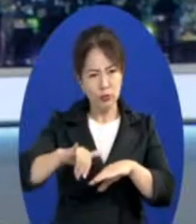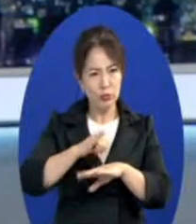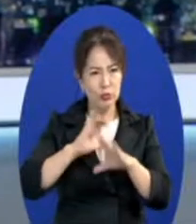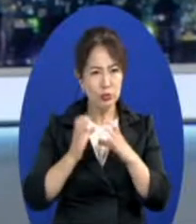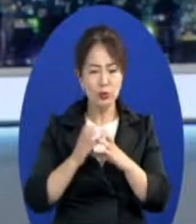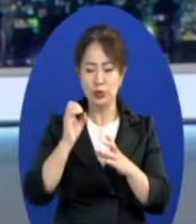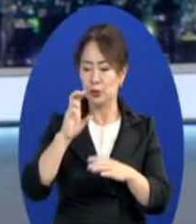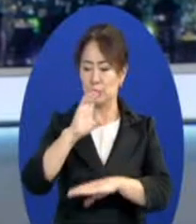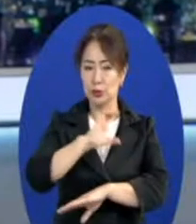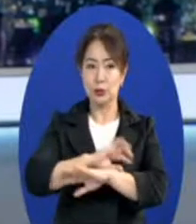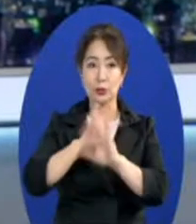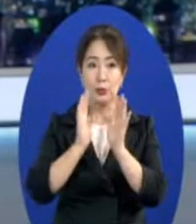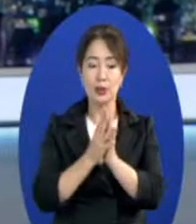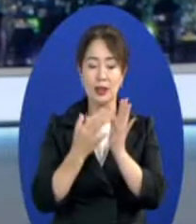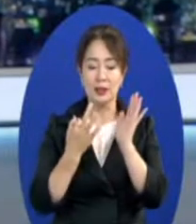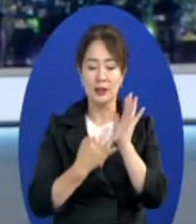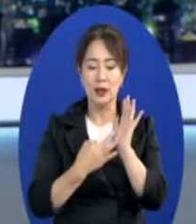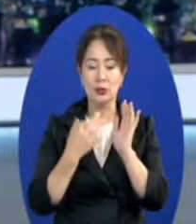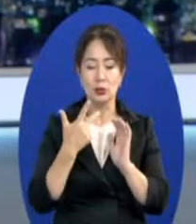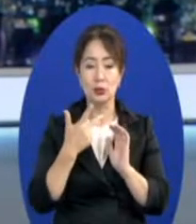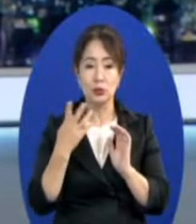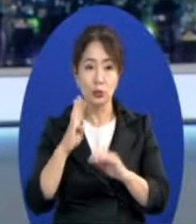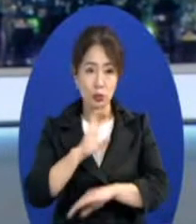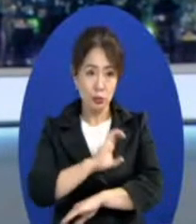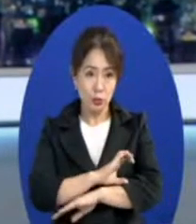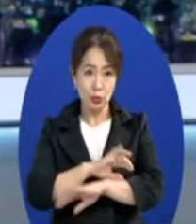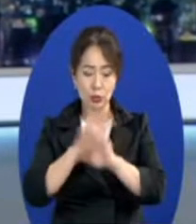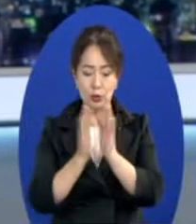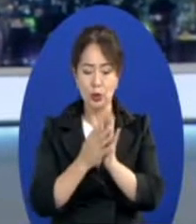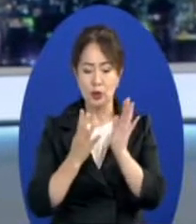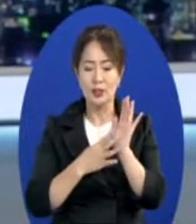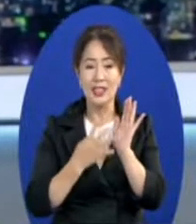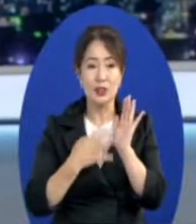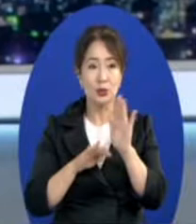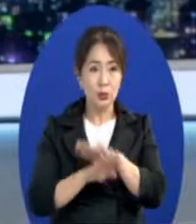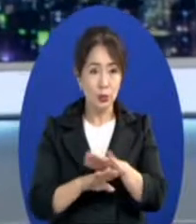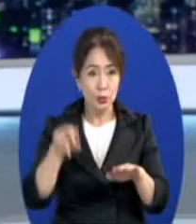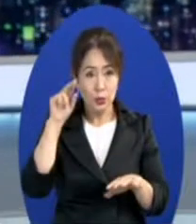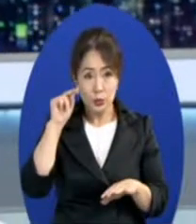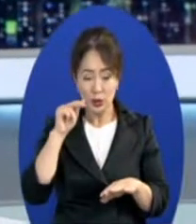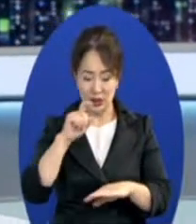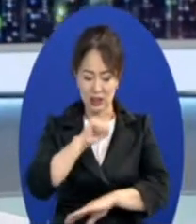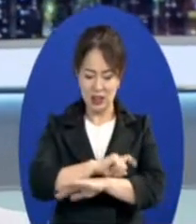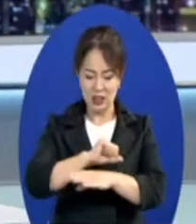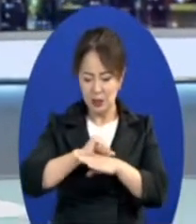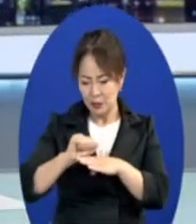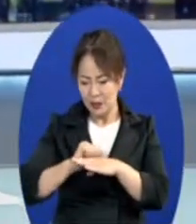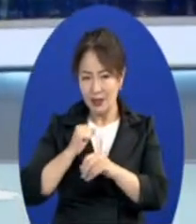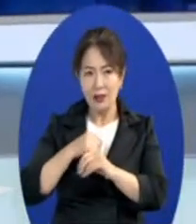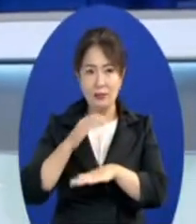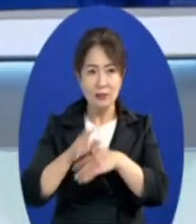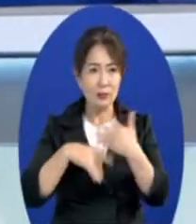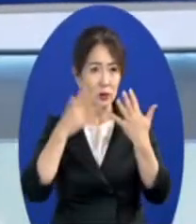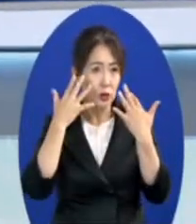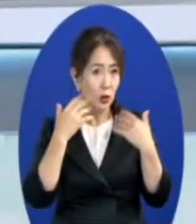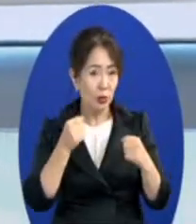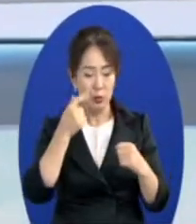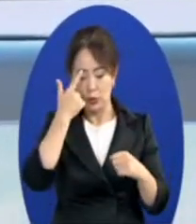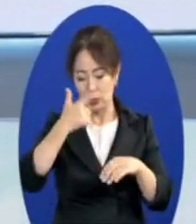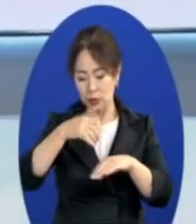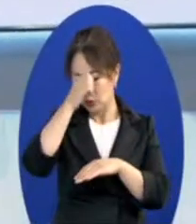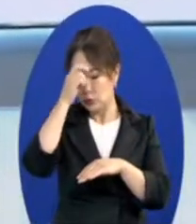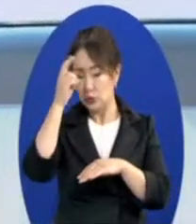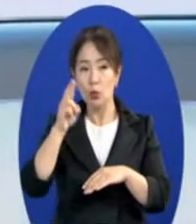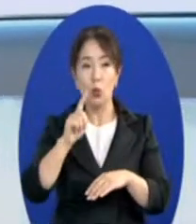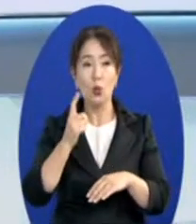хэмжээнд ерөнхий боловсролын 833 сургуульд 610 орчим мянган хүүхэд суралцсан. Хичээлийн шинжилгээний бэлтгэл ажил зохион байгуулалттай Монгол Улсын ерөнхий